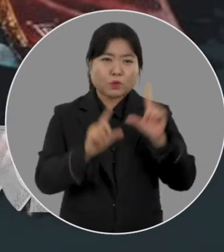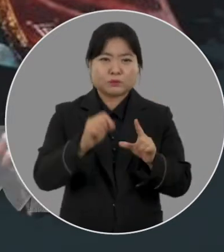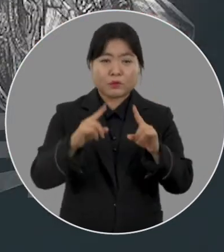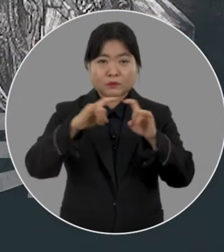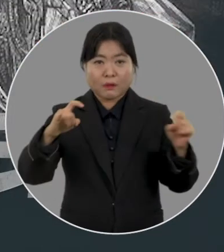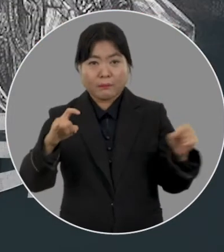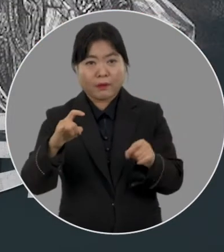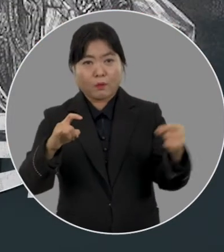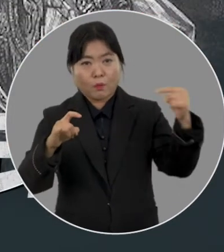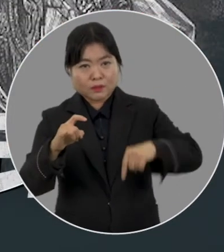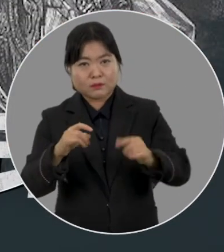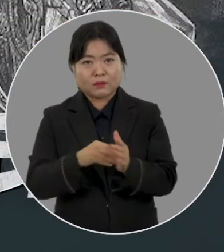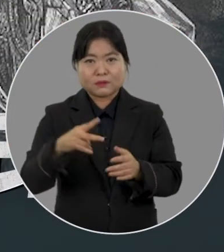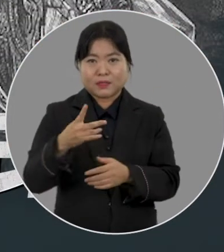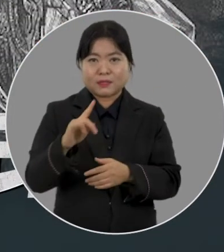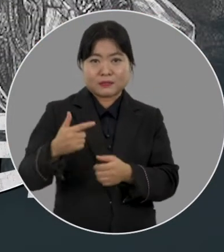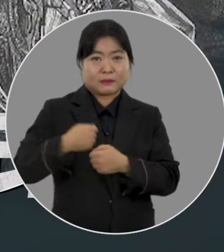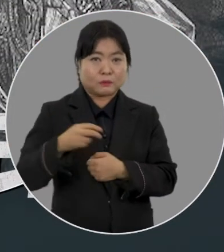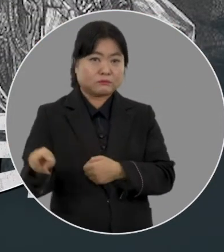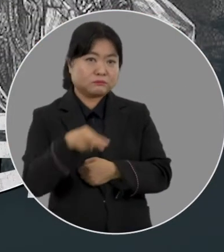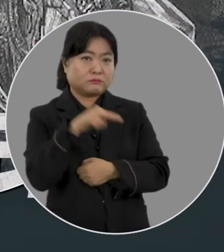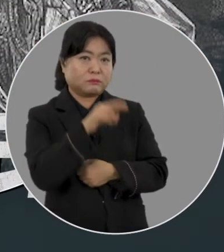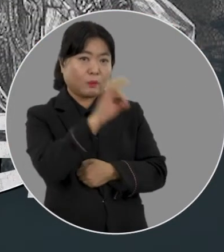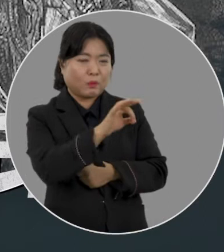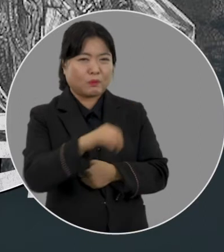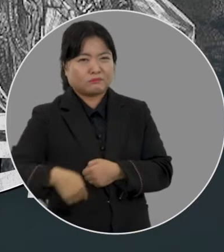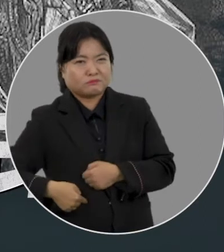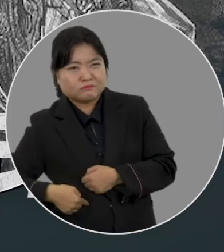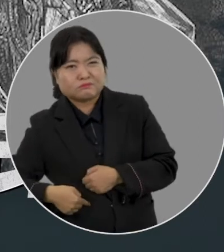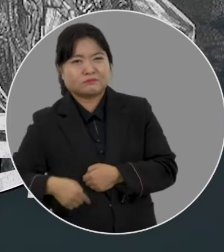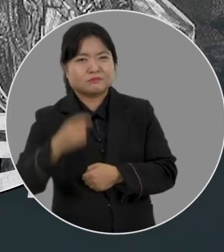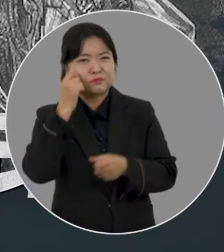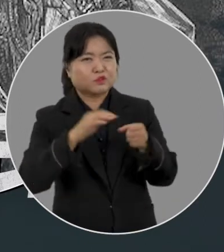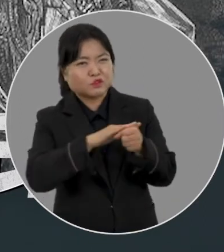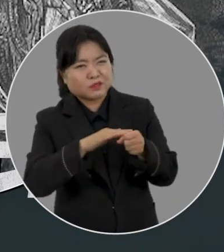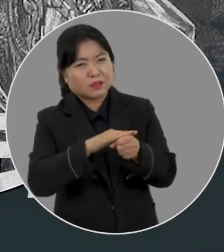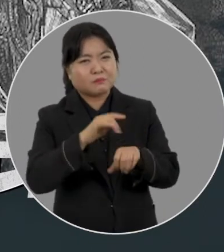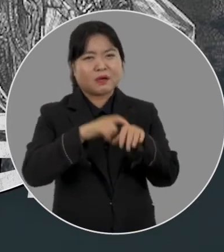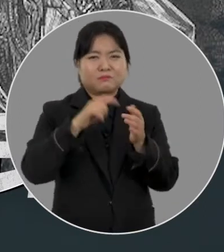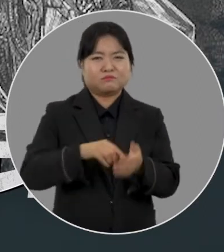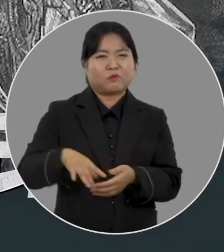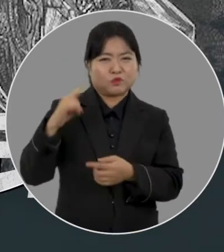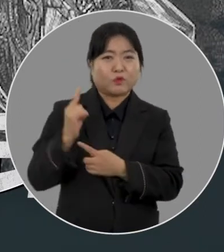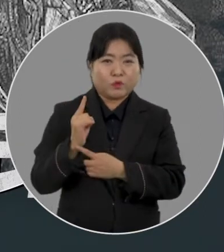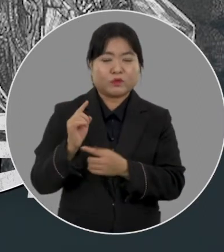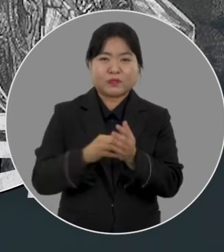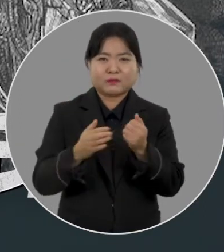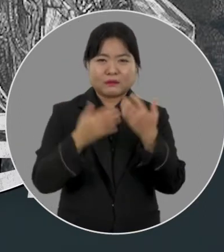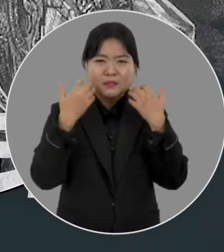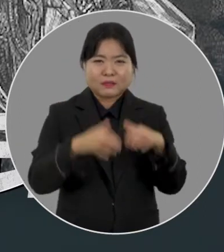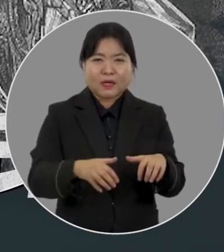도착했습니다. 살라딘 장군이 그 모습을 보자 너무나 연민과 서근함이 앞섰습니다. 그래서